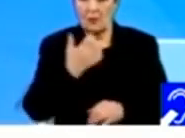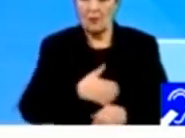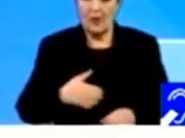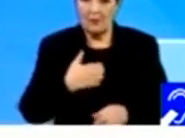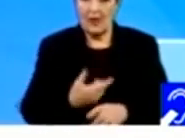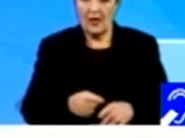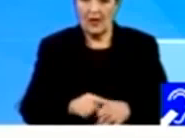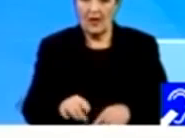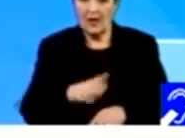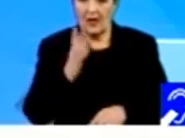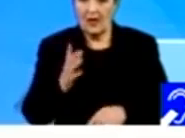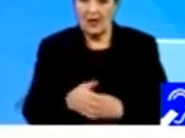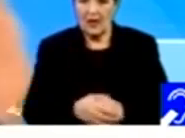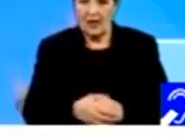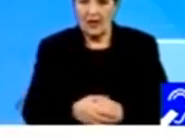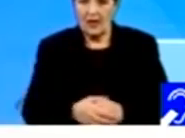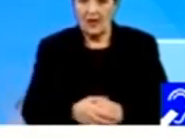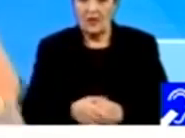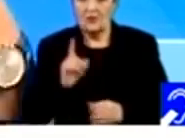care din 1817, dar